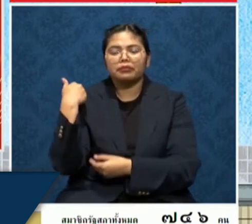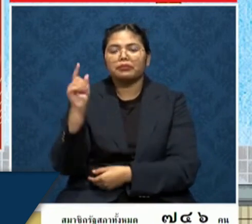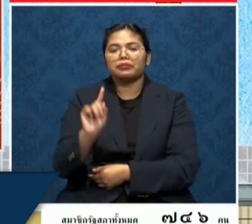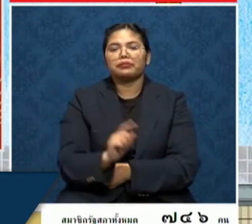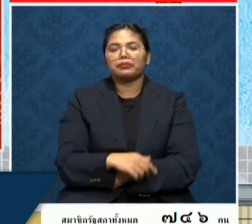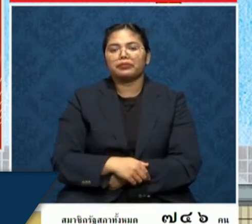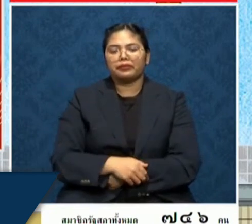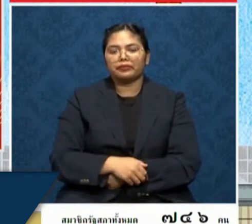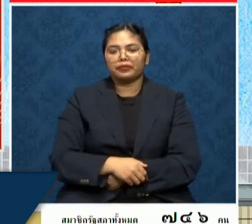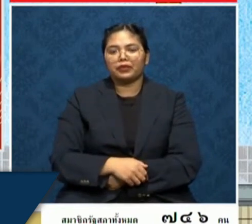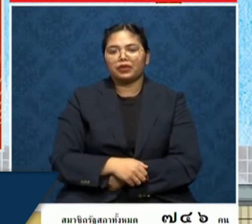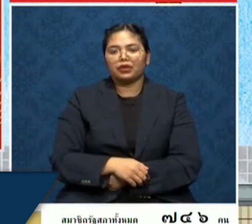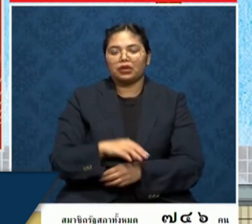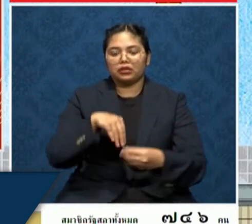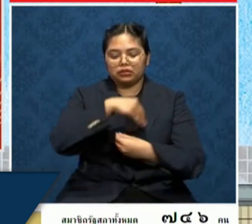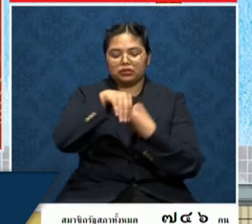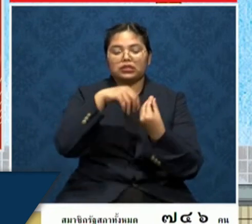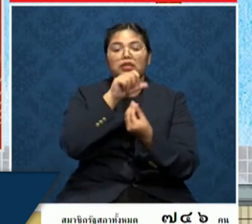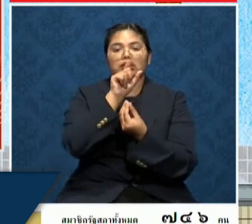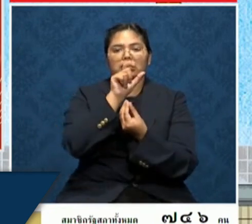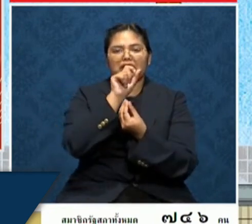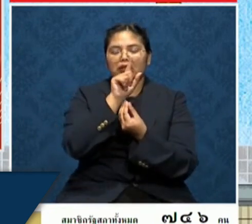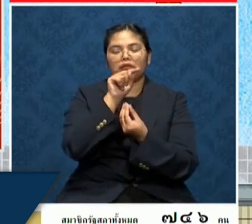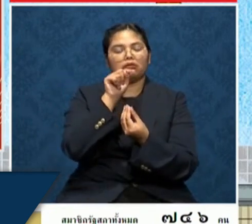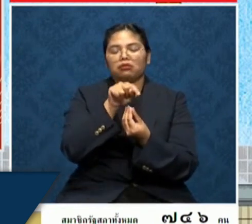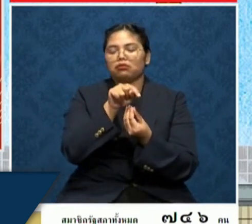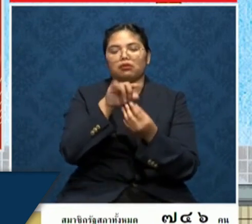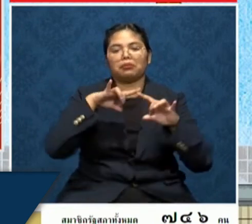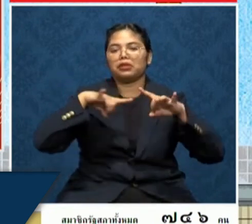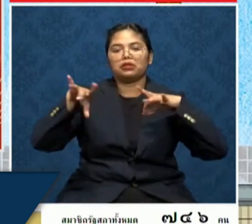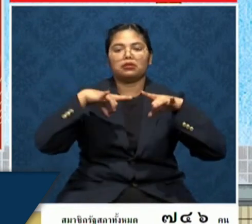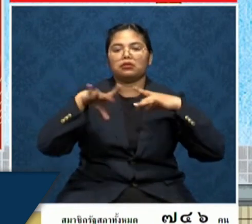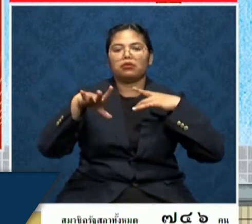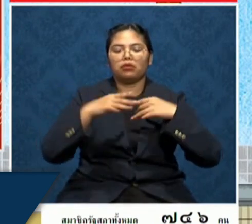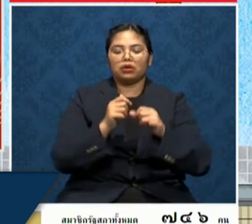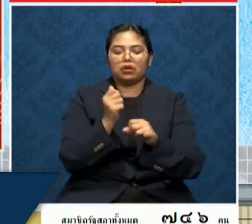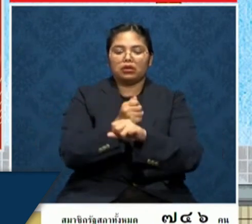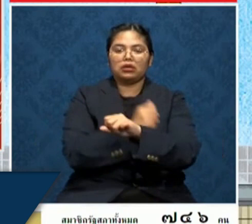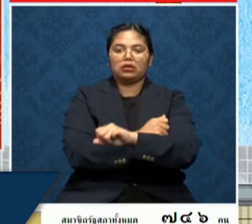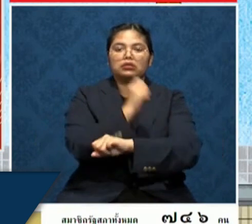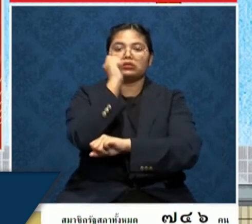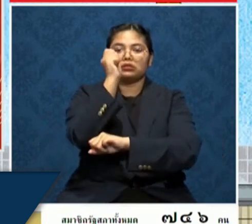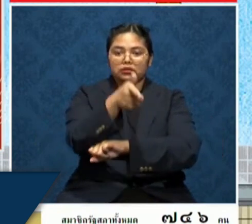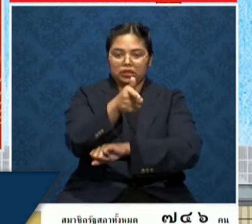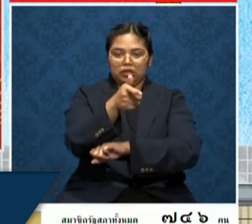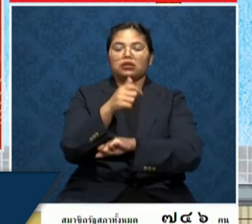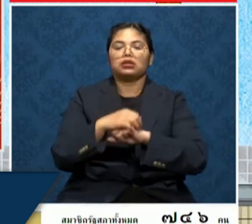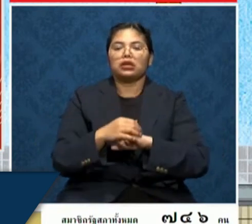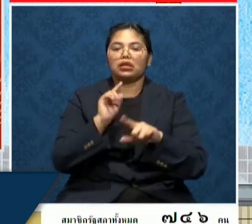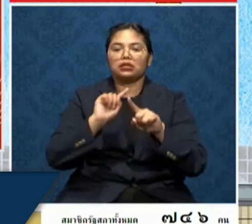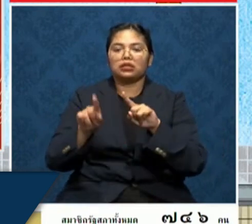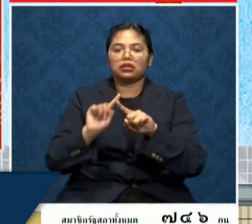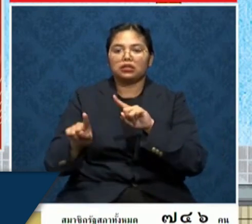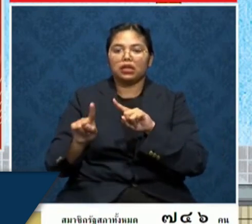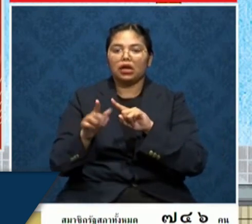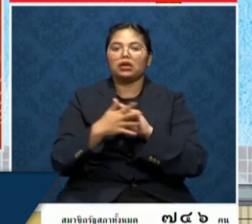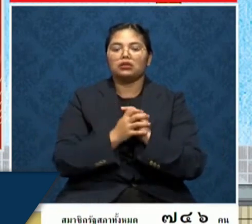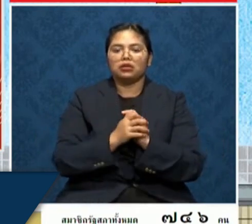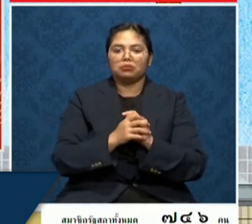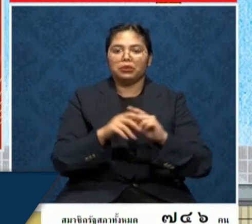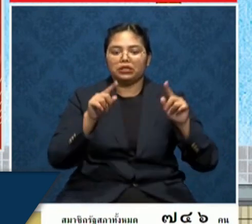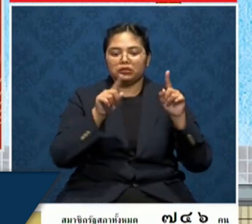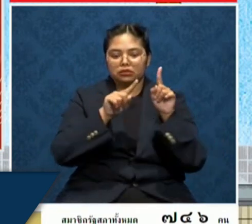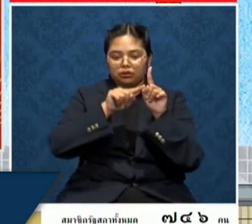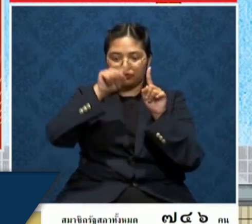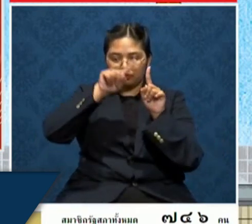านอกจากการเติบโตทางเศรษฐกิจที่หลุดเป้าหากไปดูการจ้างงานซึ่งเป็นตัวเลขจากสำนักงานสถิติจังหวัด